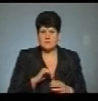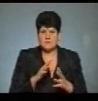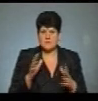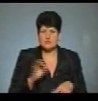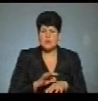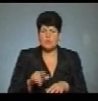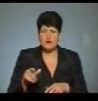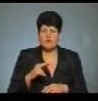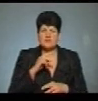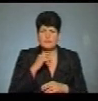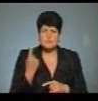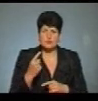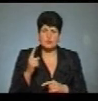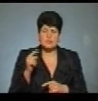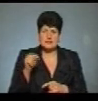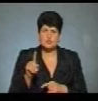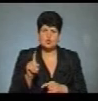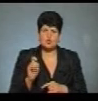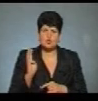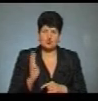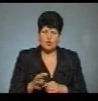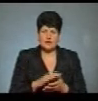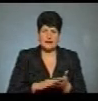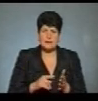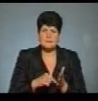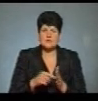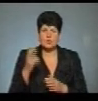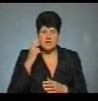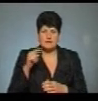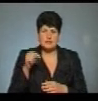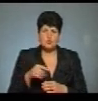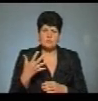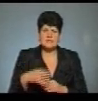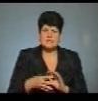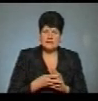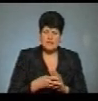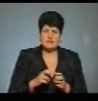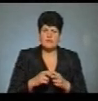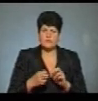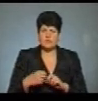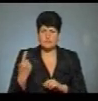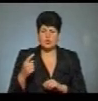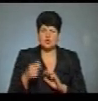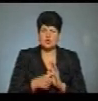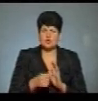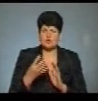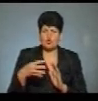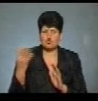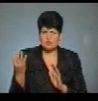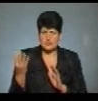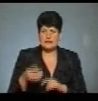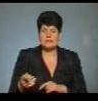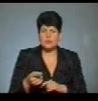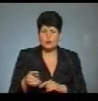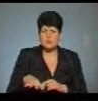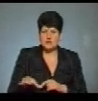у Чернівецькій області – 1140. Далі йде місто Київ – 1059 та Івано-Франківська область – 644.